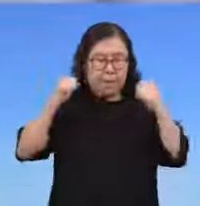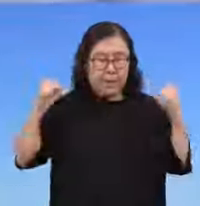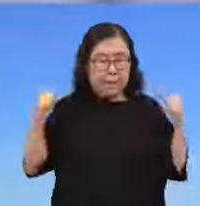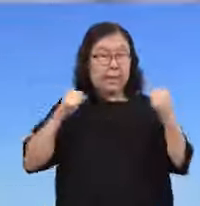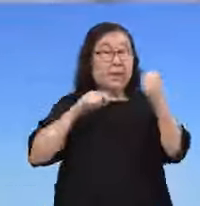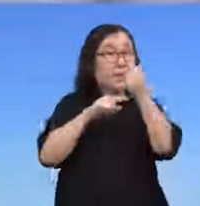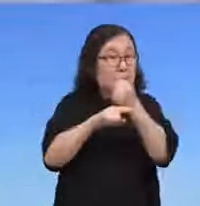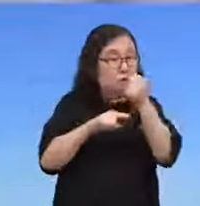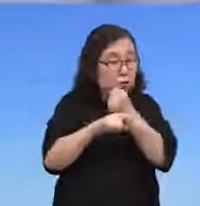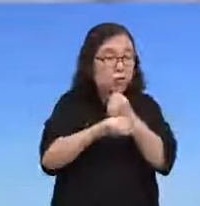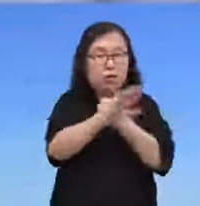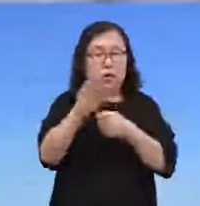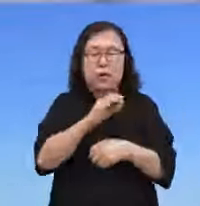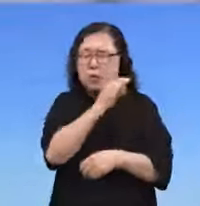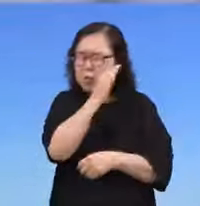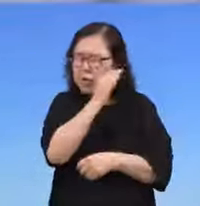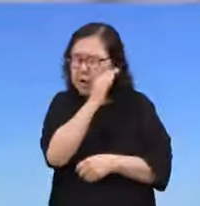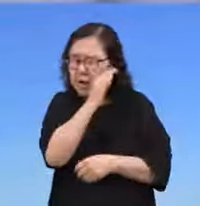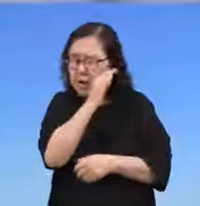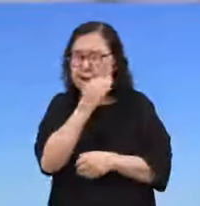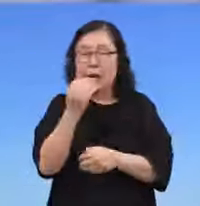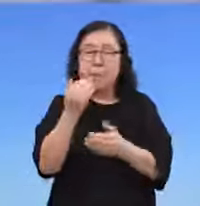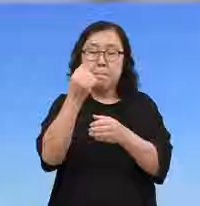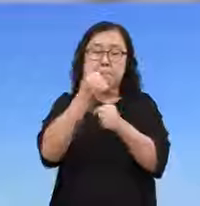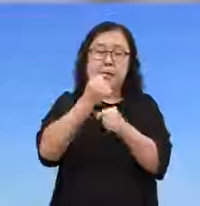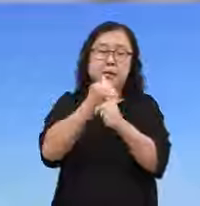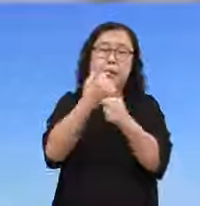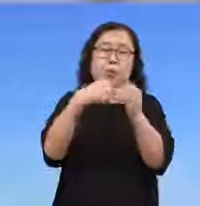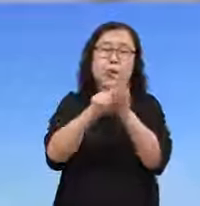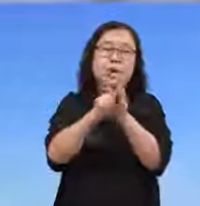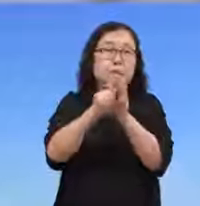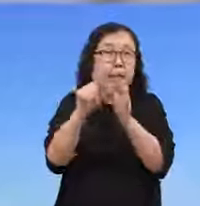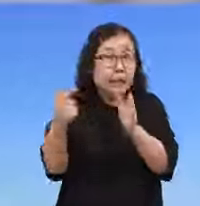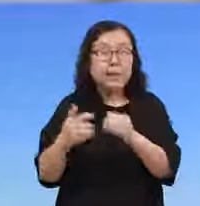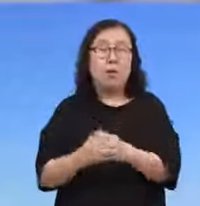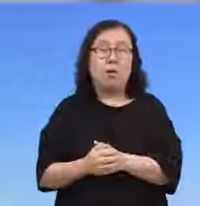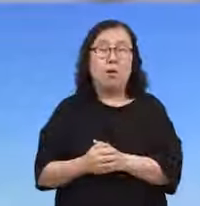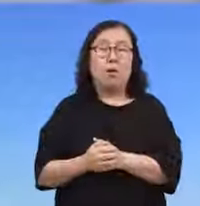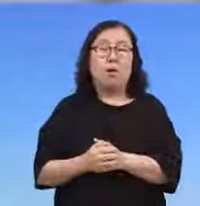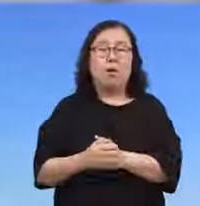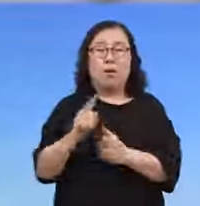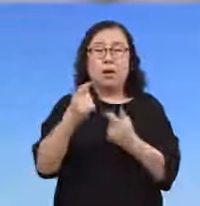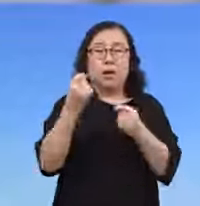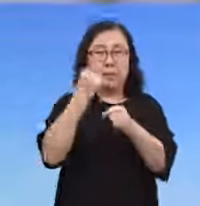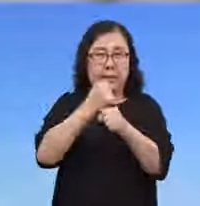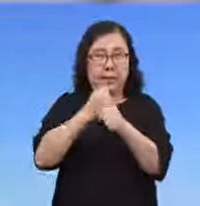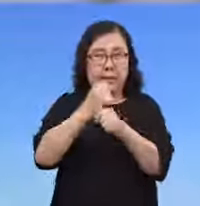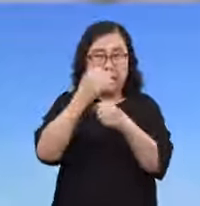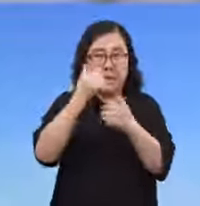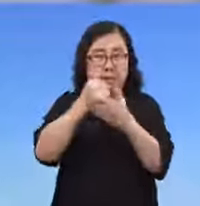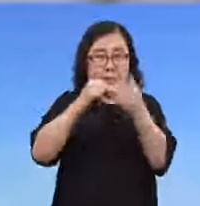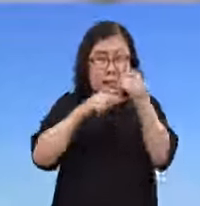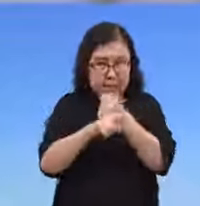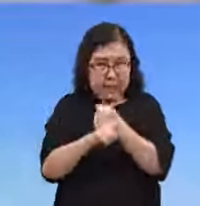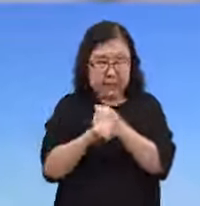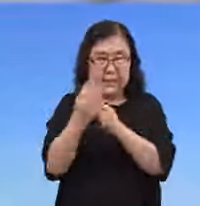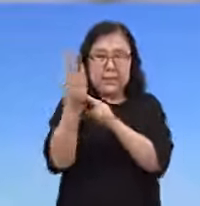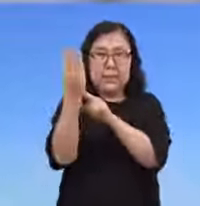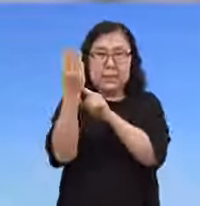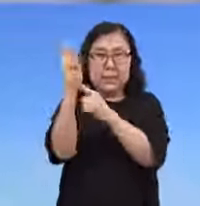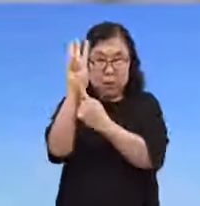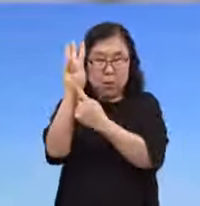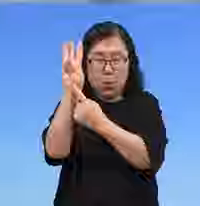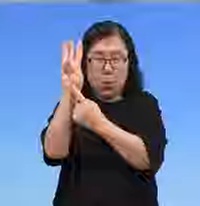우리를 그냥 수치로 몰고 가시기 위한 게 아니고요, 그렇게 하시기 위해서, 그렇게 하시는 하나님의 의도 속에는